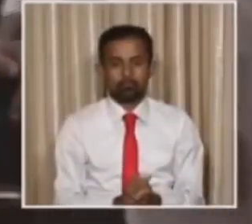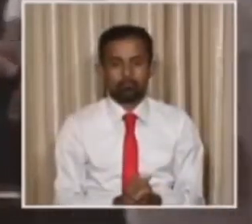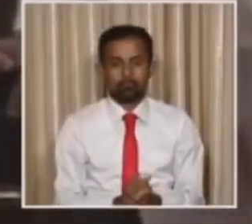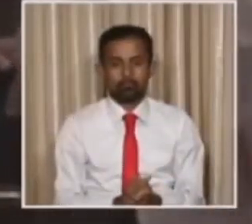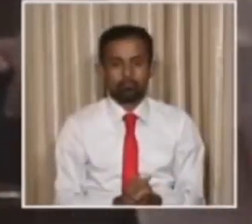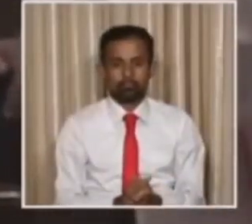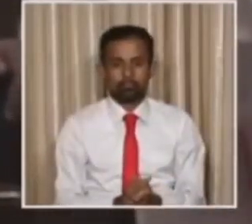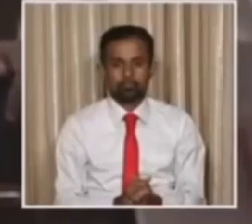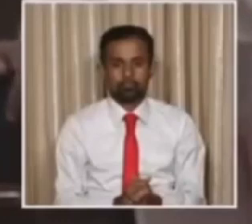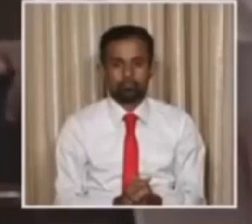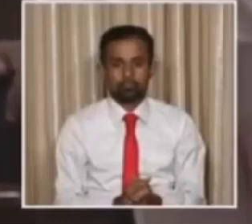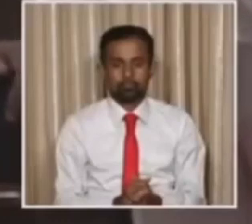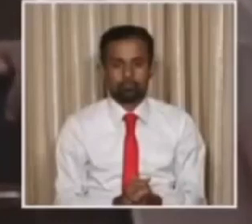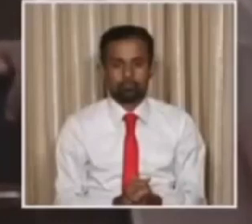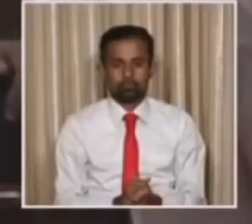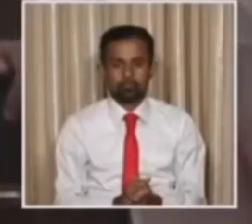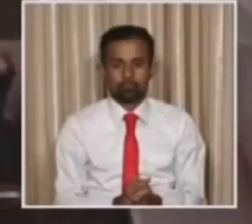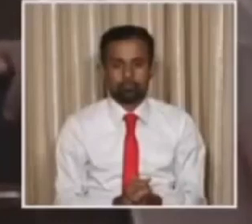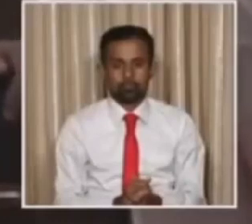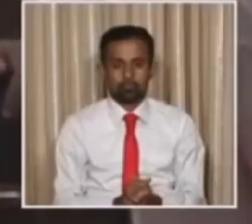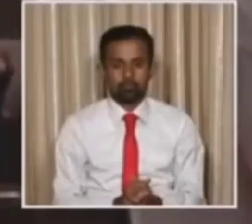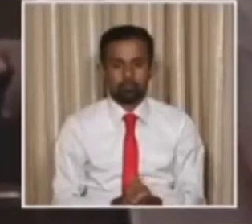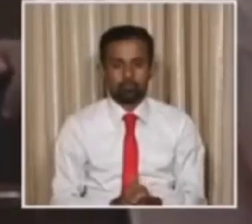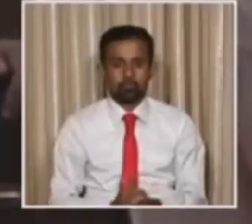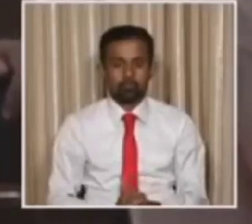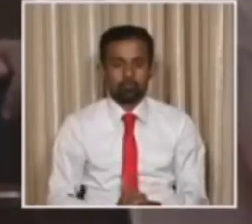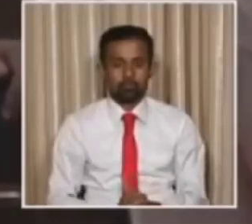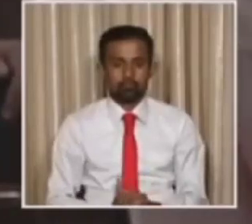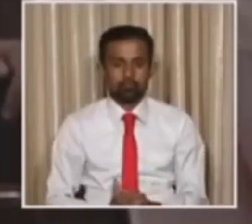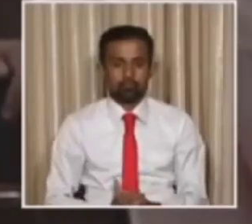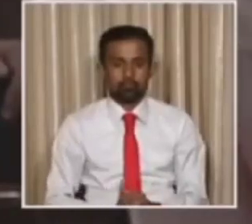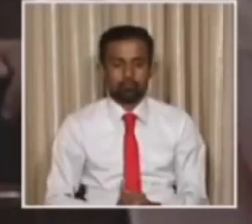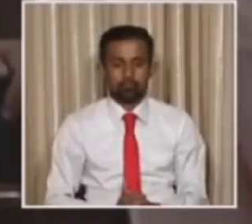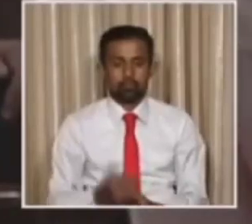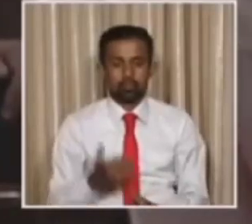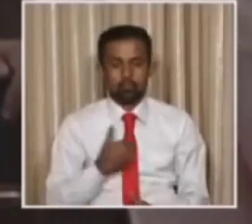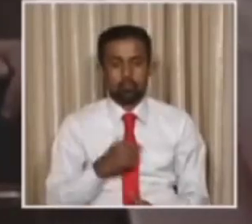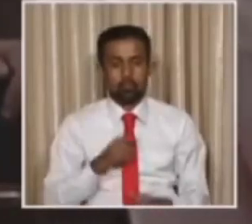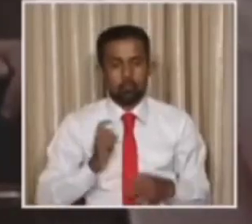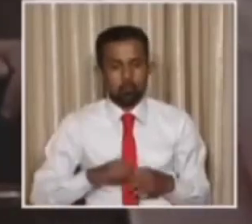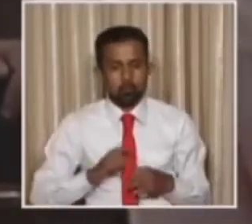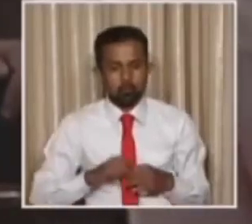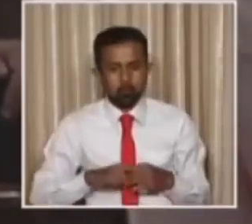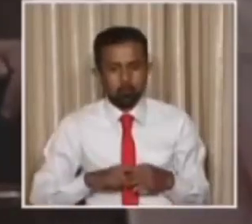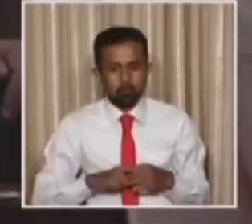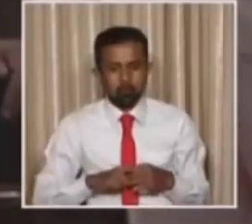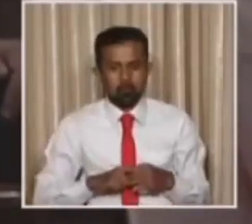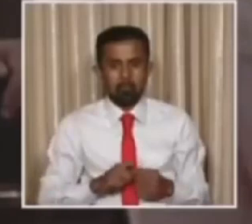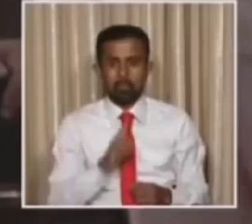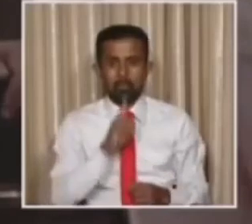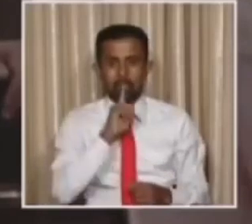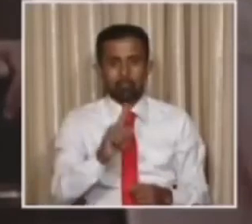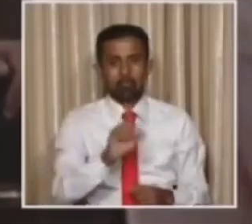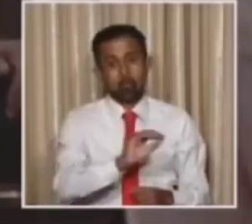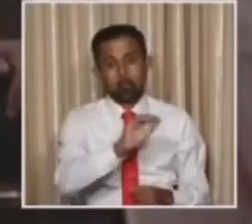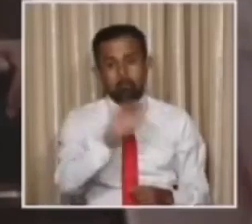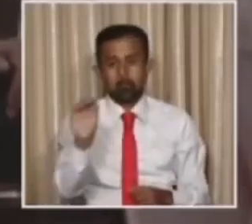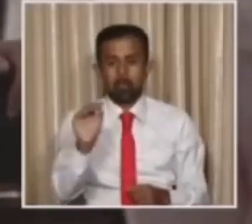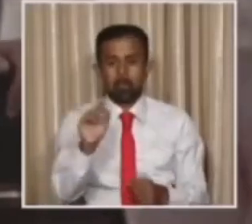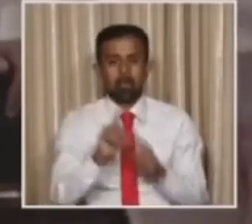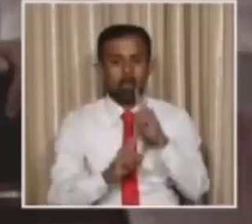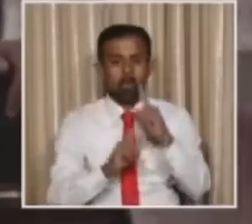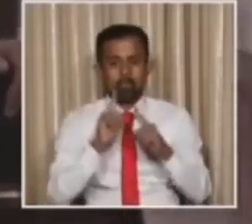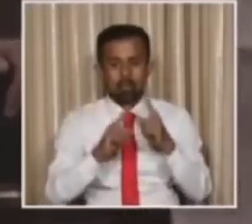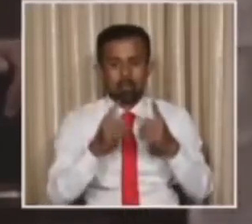அதே நேரத்தில் அவர்கள் பயன்படுத்தி இருந்தது பாராளுமன்ற உறுப்பினர் சாணக்கியன் அவர்களின் சிறப்புரிமையை மீறும் செயலாக அமைந்திருந்தது. அந்த